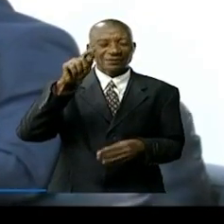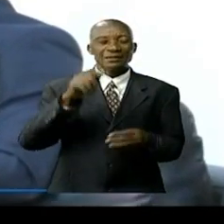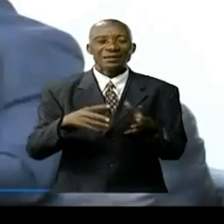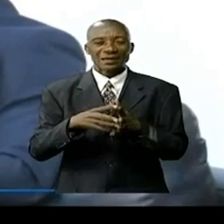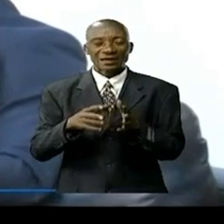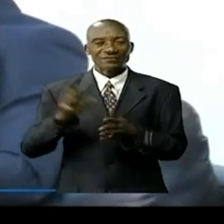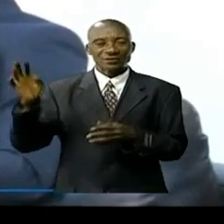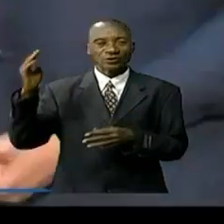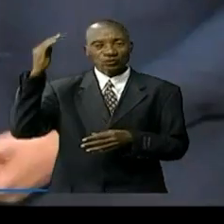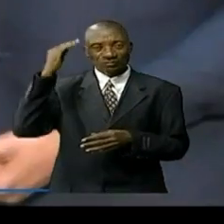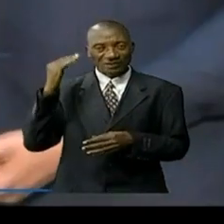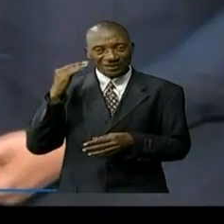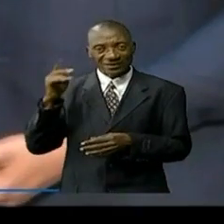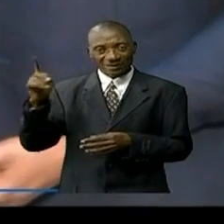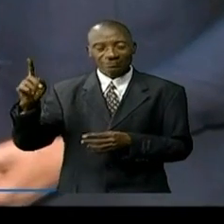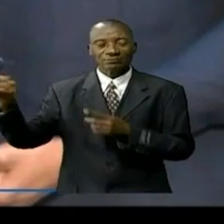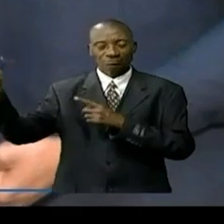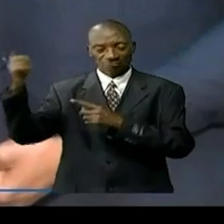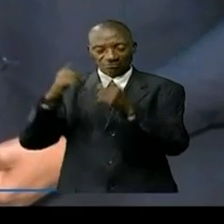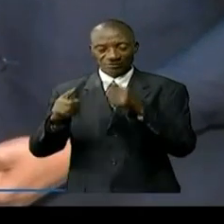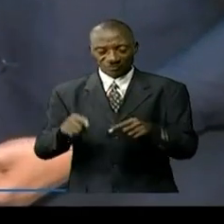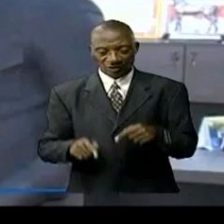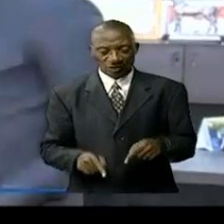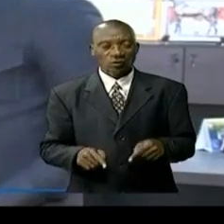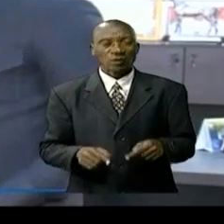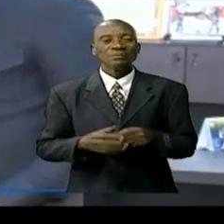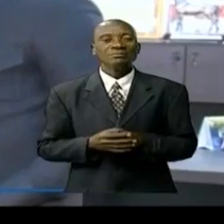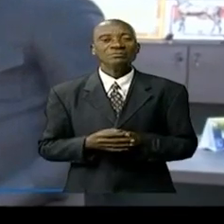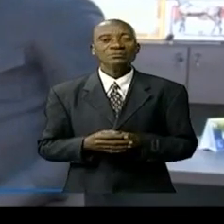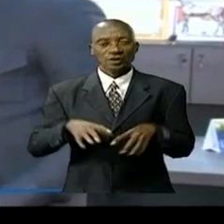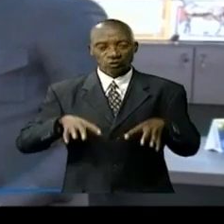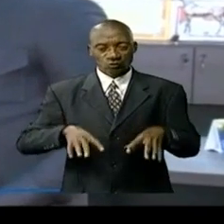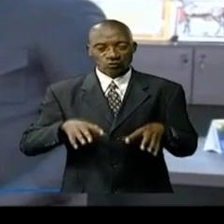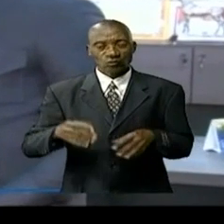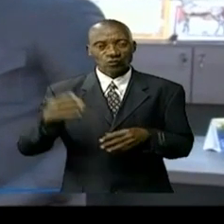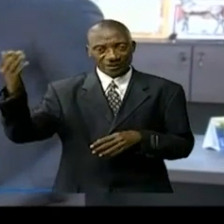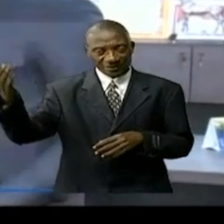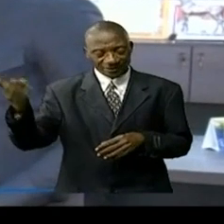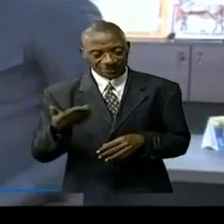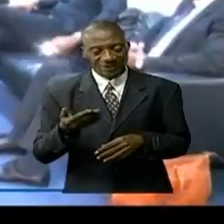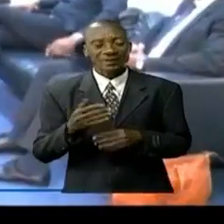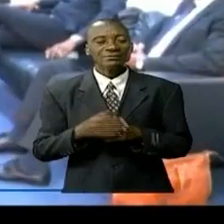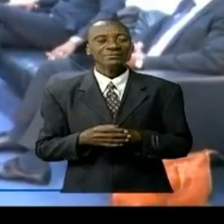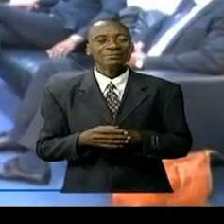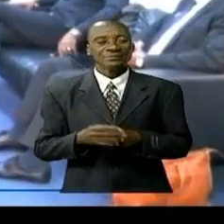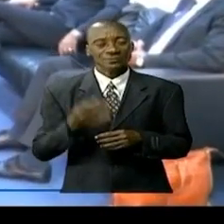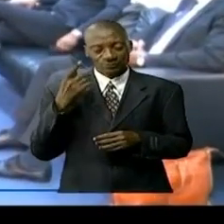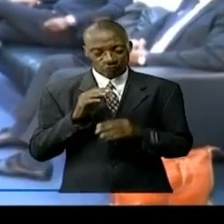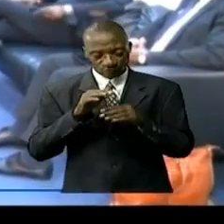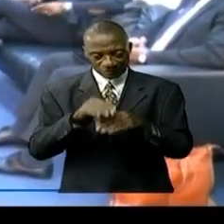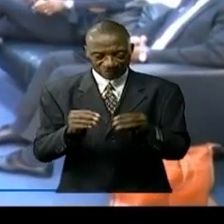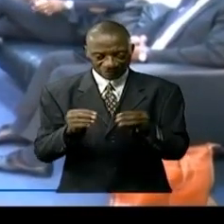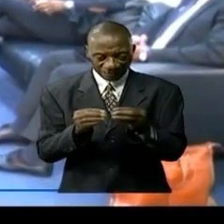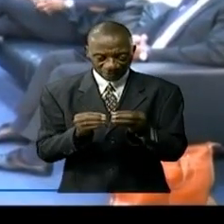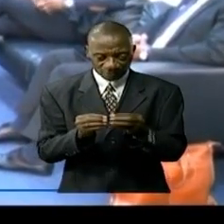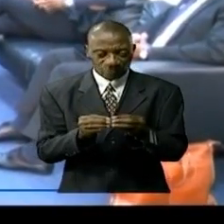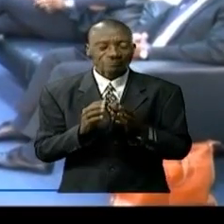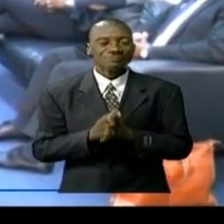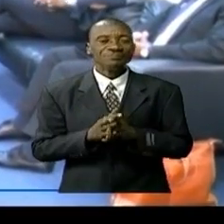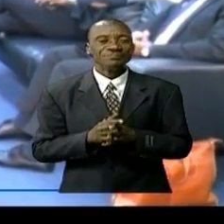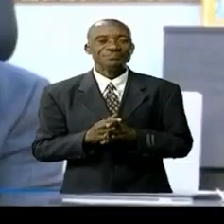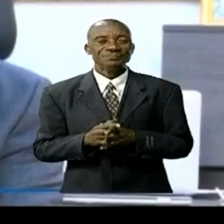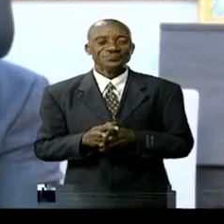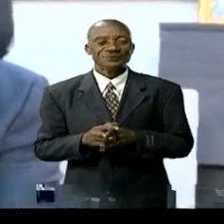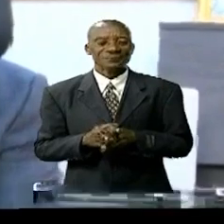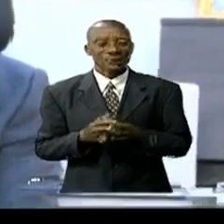venue remettre au ministre du Tourisme l'invitation de la RDC à ses grands rendez-vous de la culture. Entrepreneuriat et